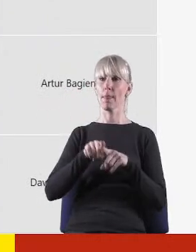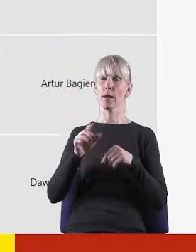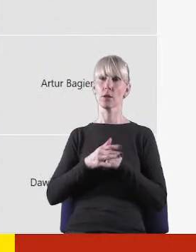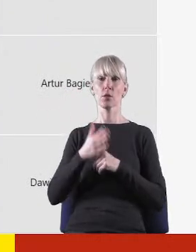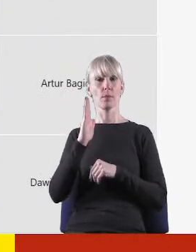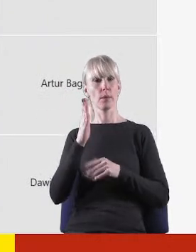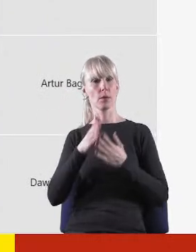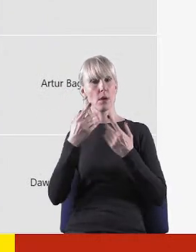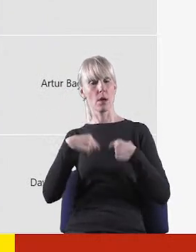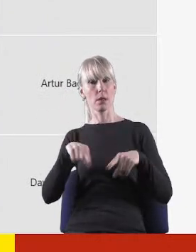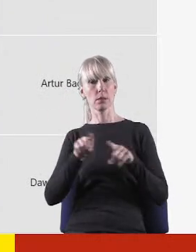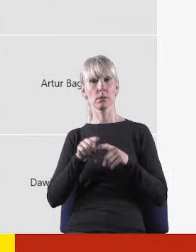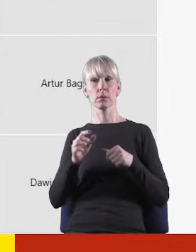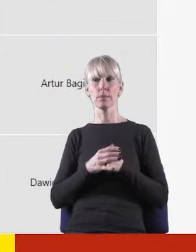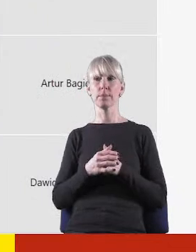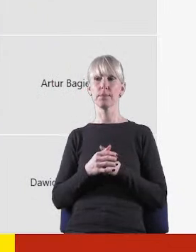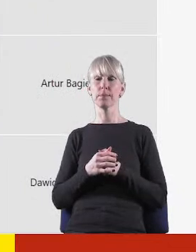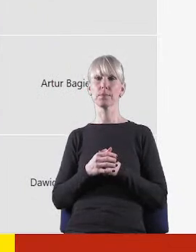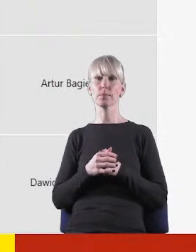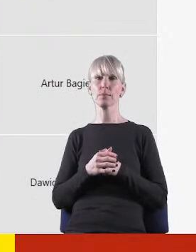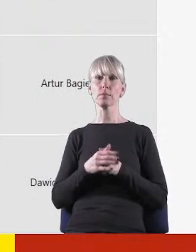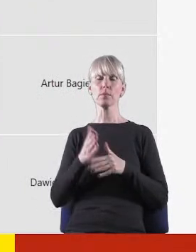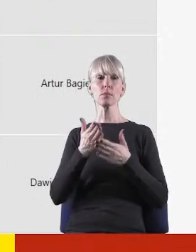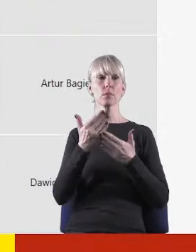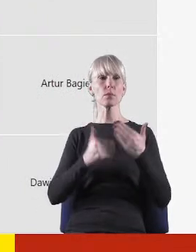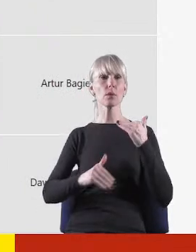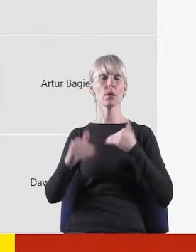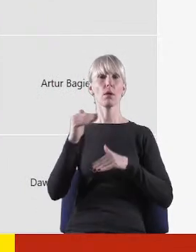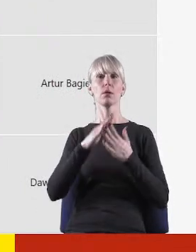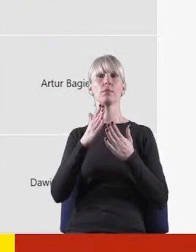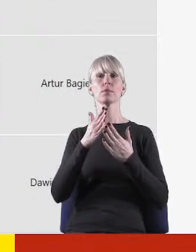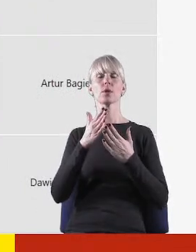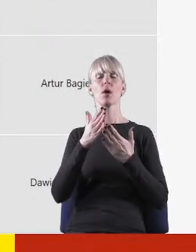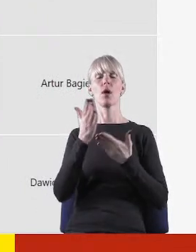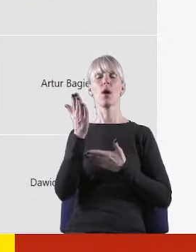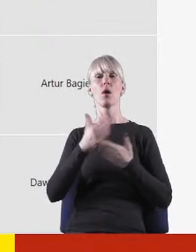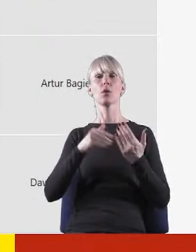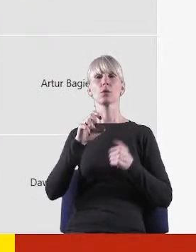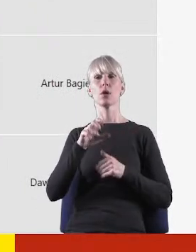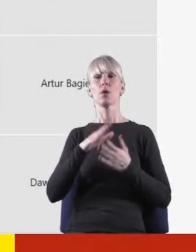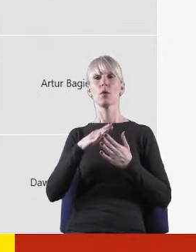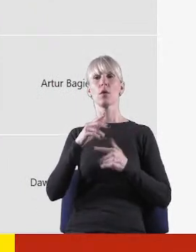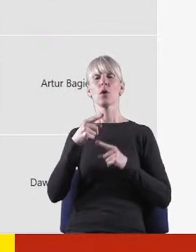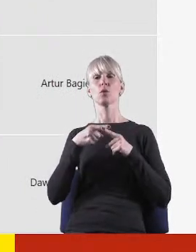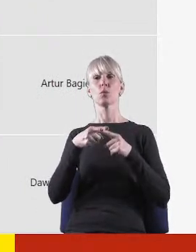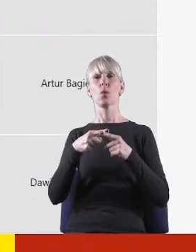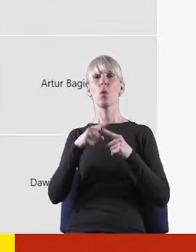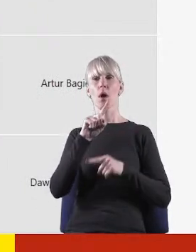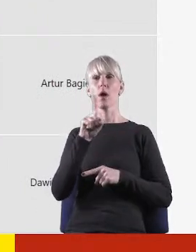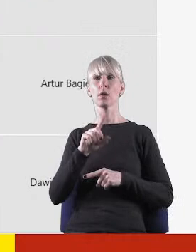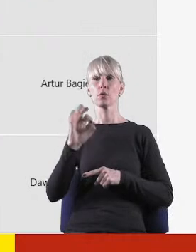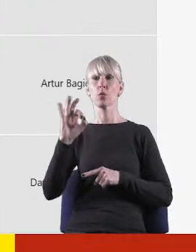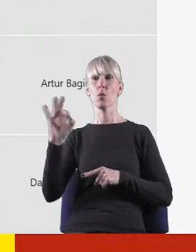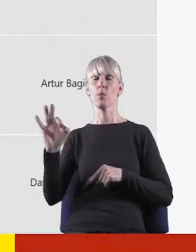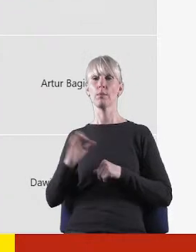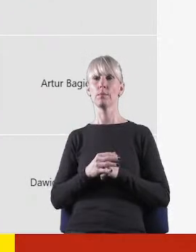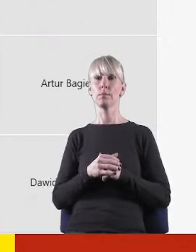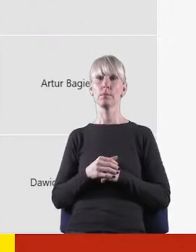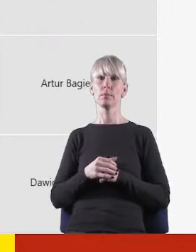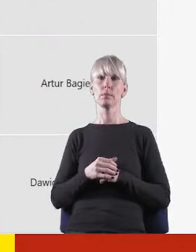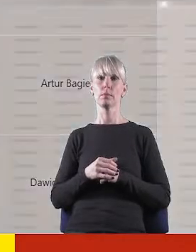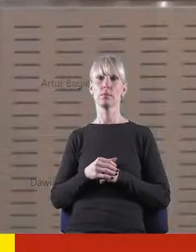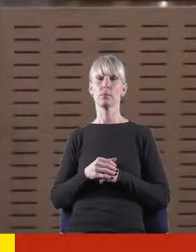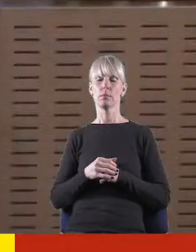Przypominam, podniesienie udziału w spółce z o inwestycje medyczne łódzkiego. Te trzy pytania jeszcze, dziękuję.